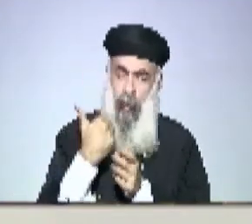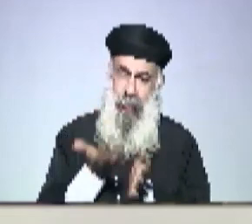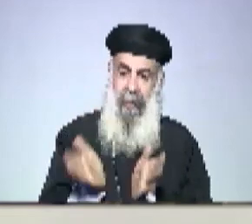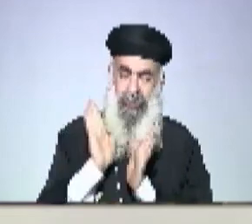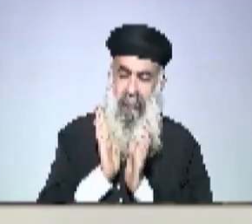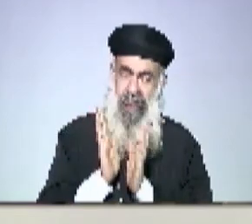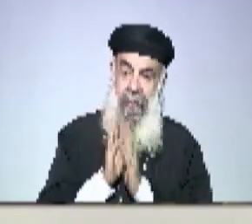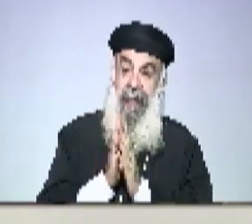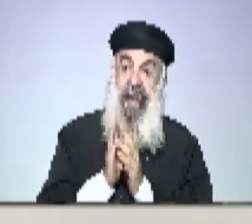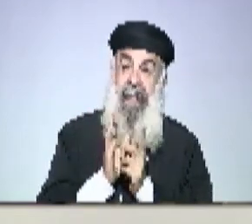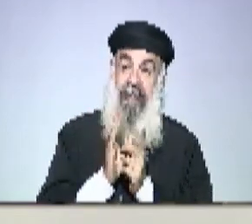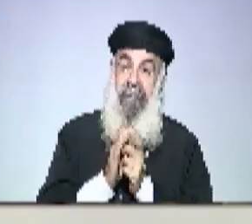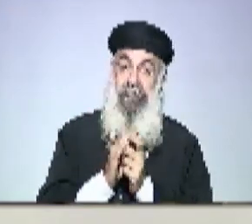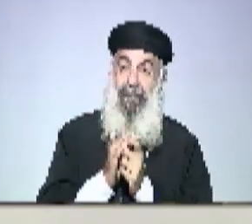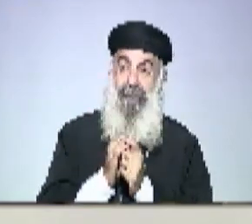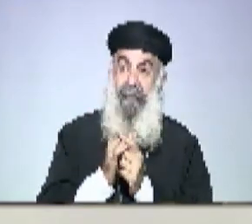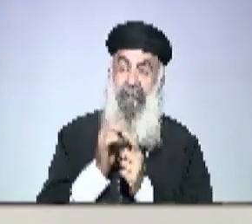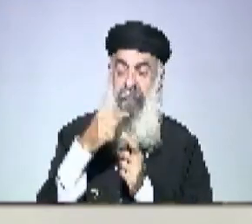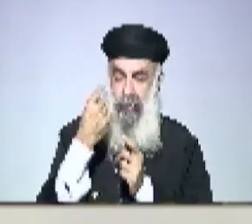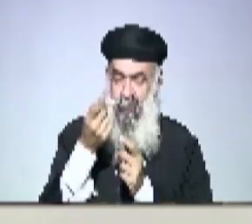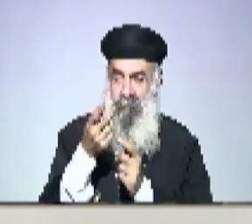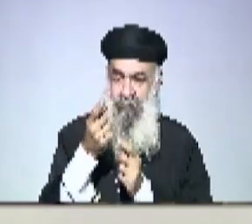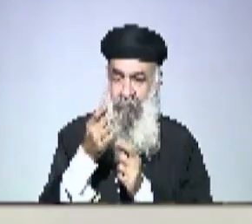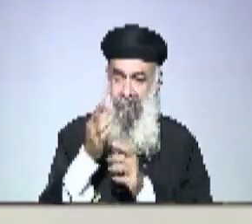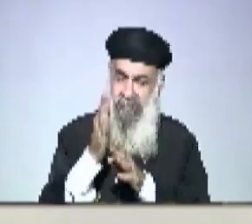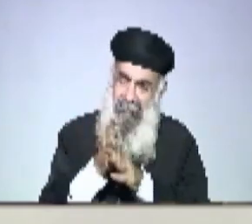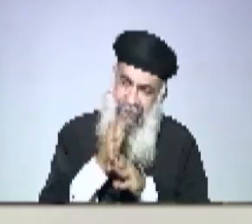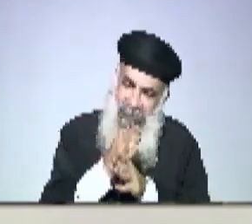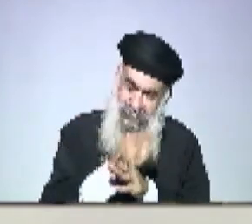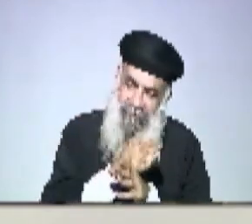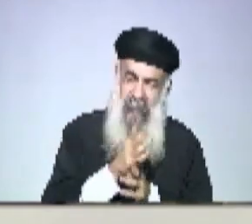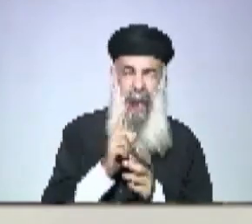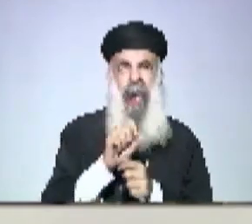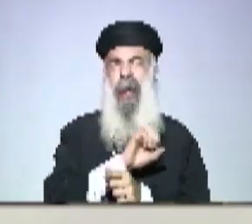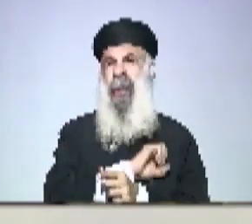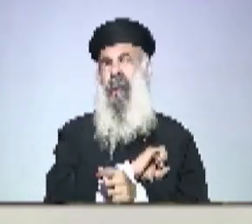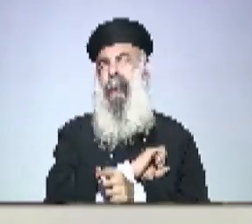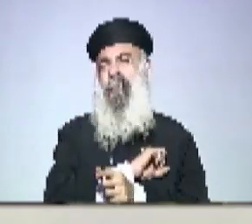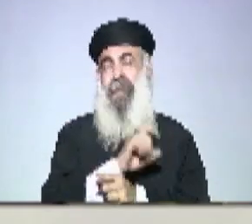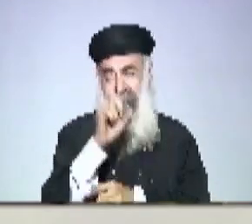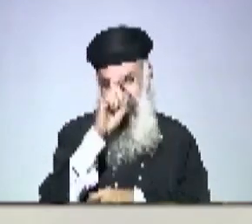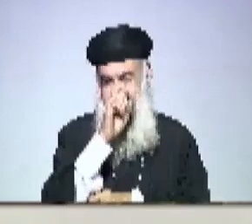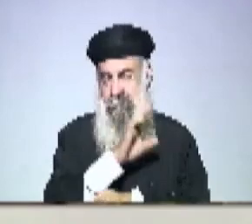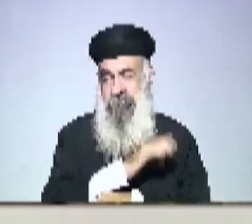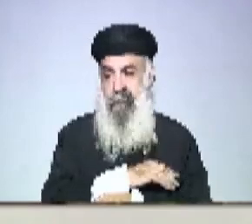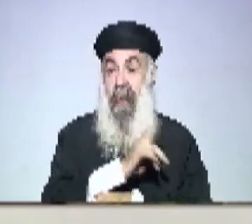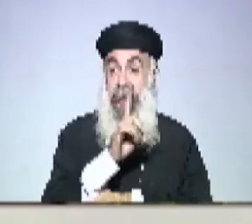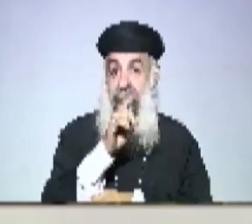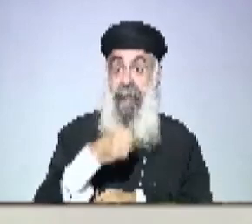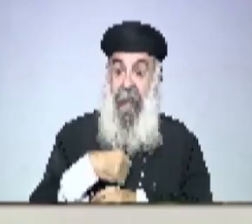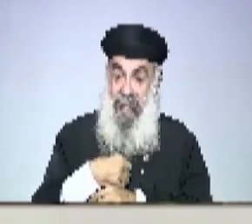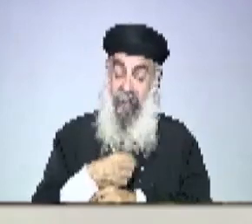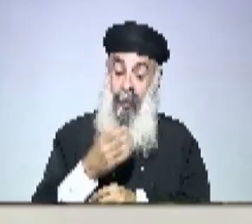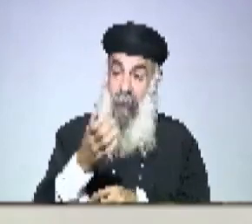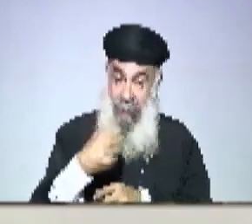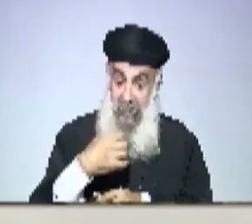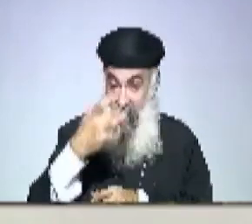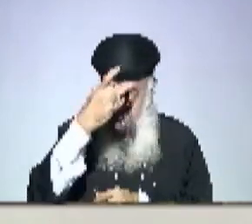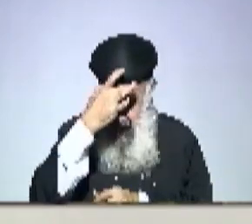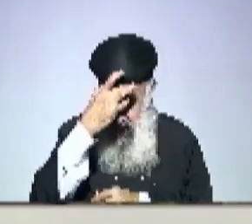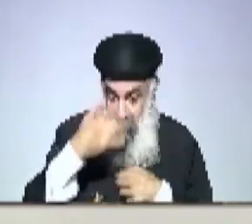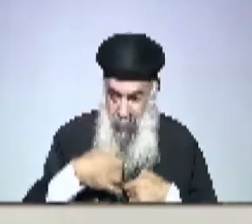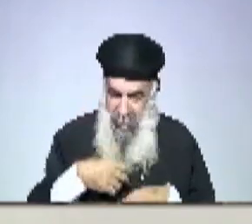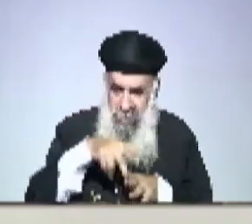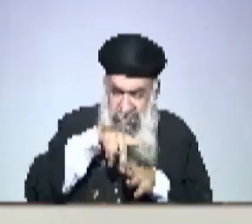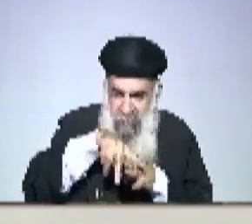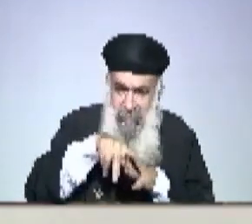وحش وشوف الناس اللي بيتعلموا فبقول حرام ده حاجه صعبه قوي لكن لو انا جالي المرض وتالمت